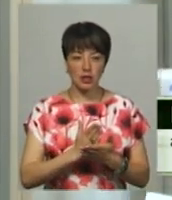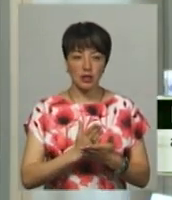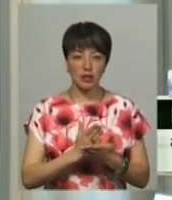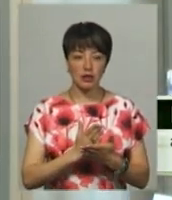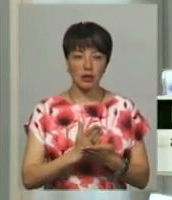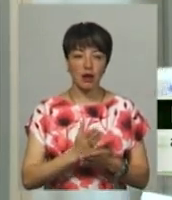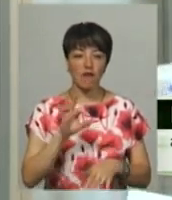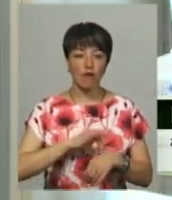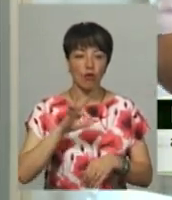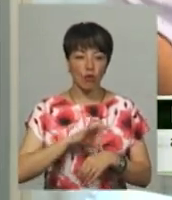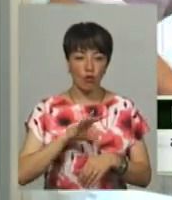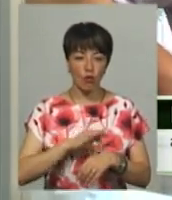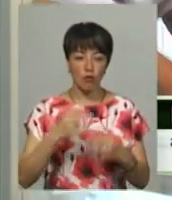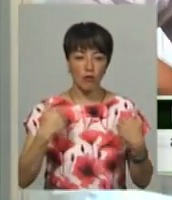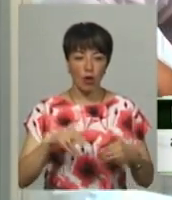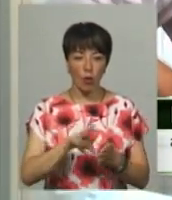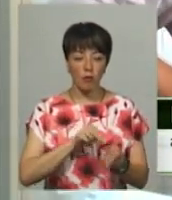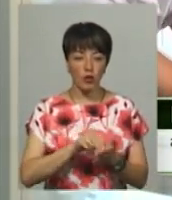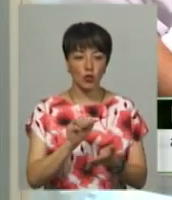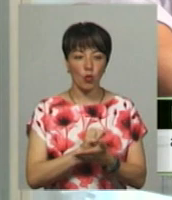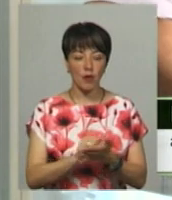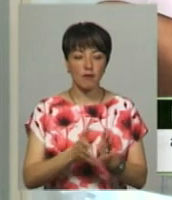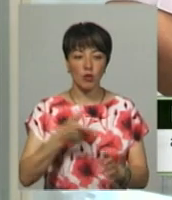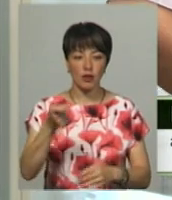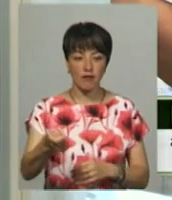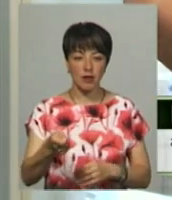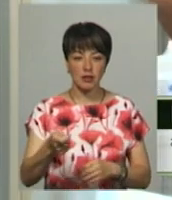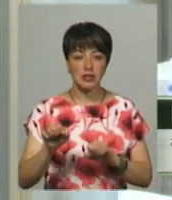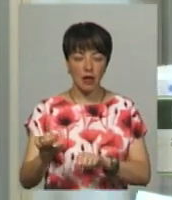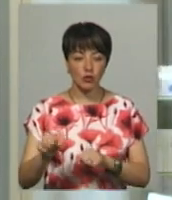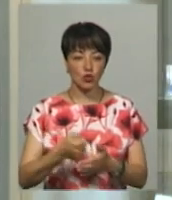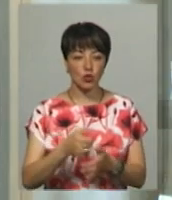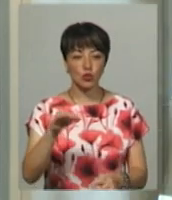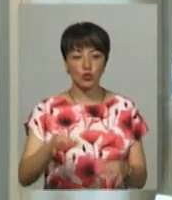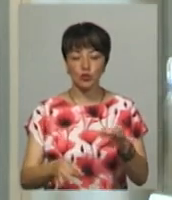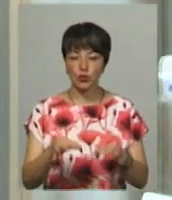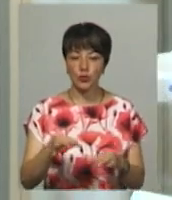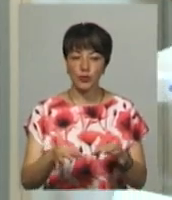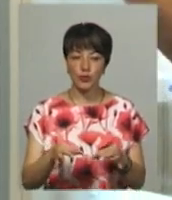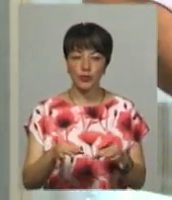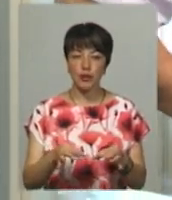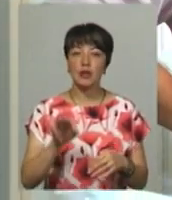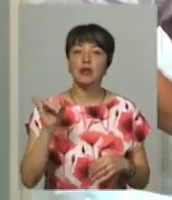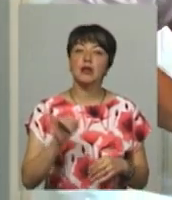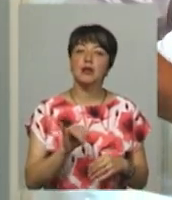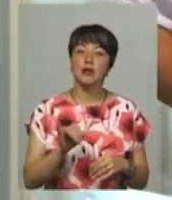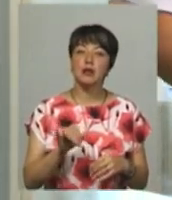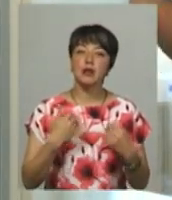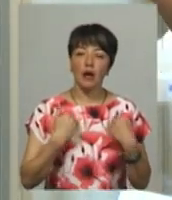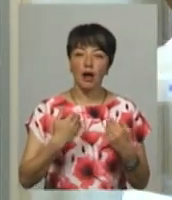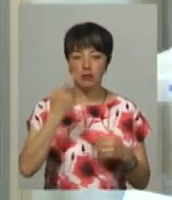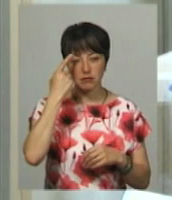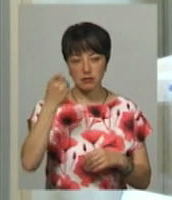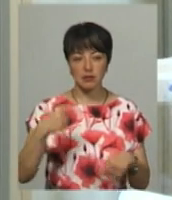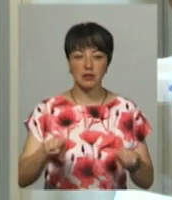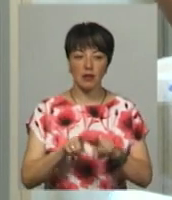хвороби, відповідні копії документів подавалися стороною захисту суду. І я наголошую